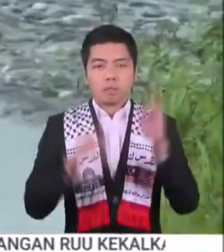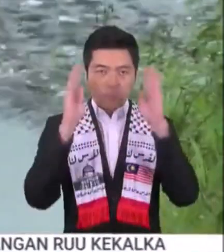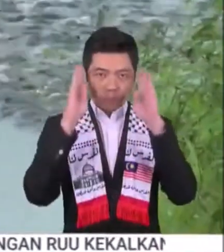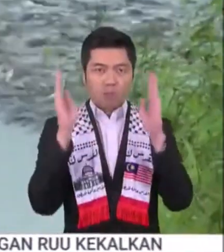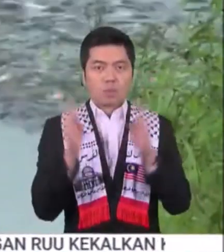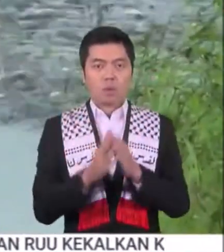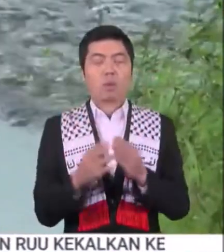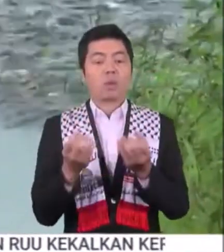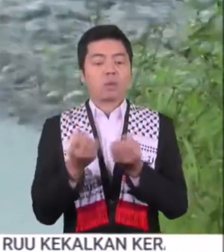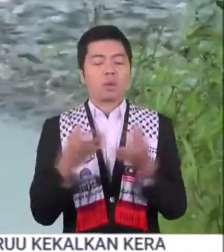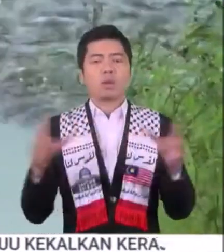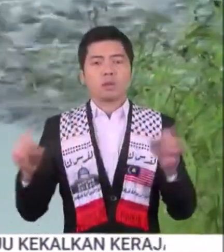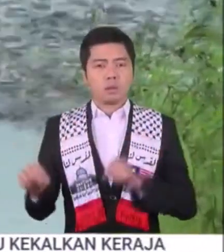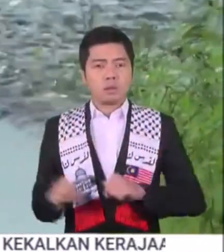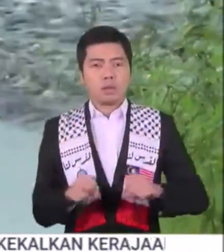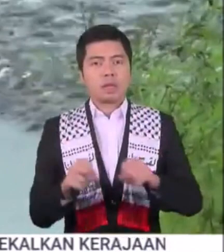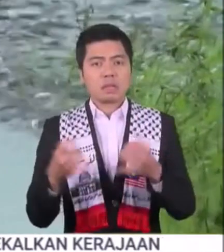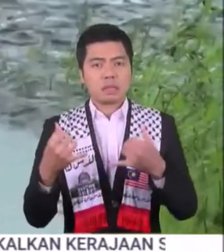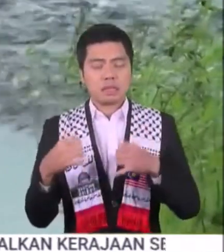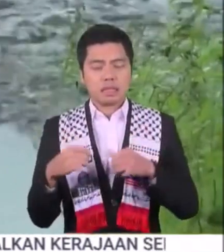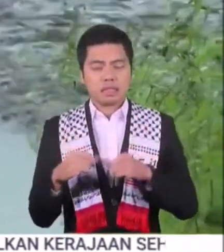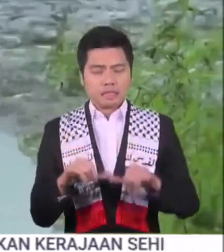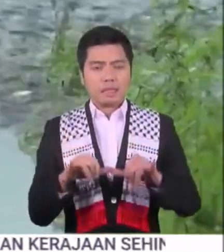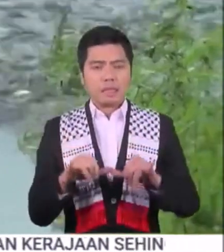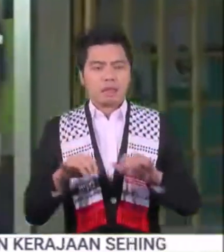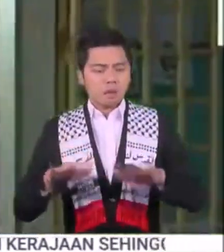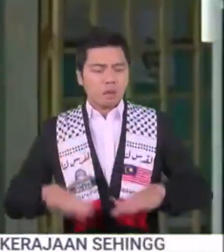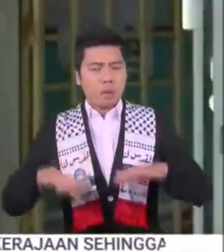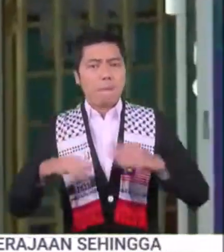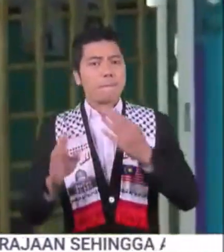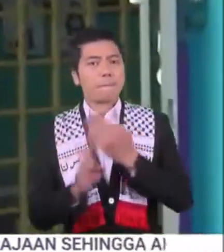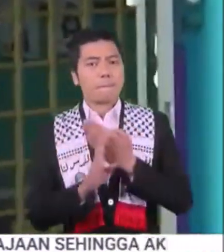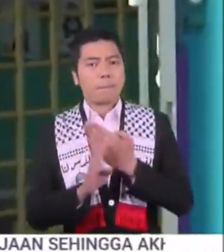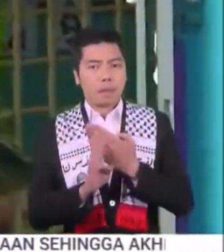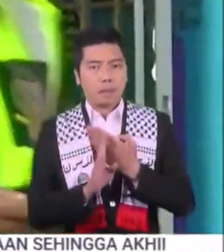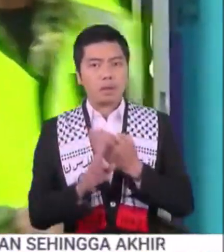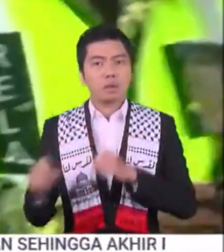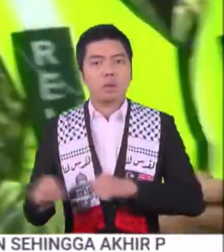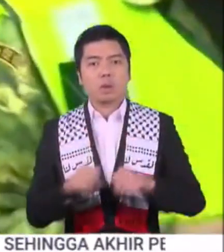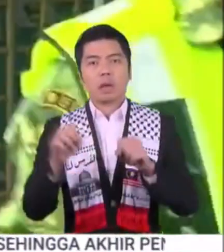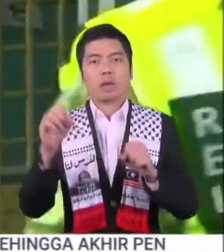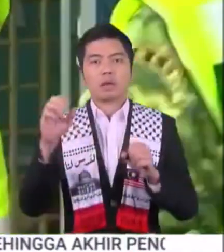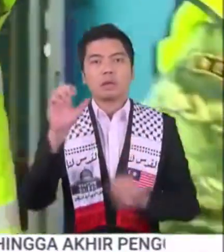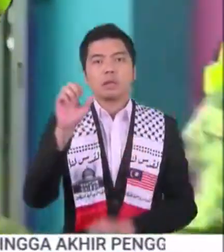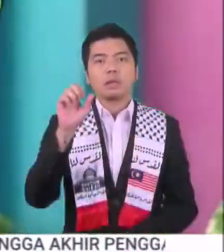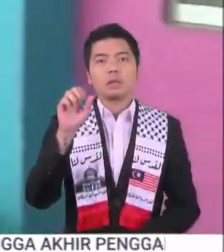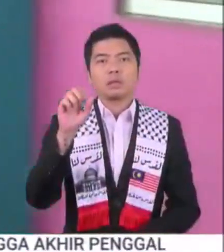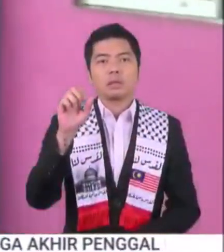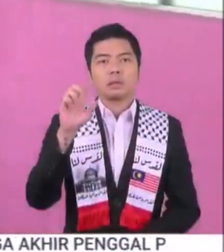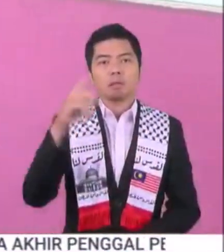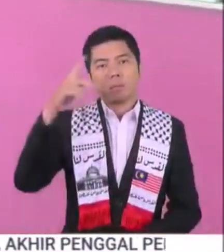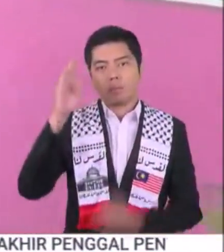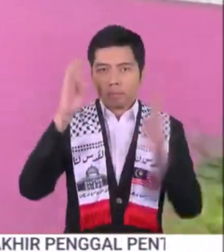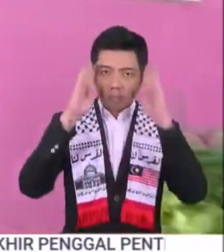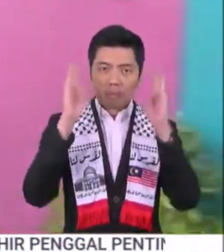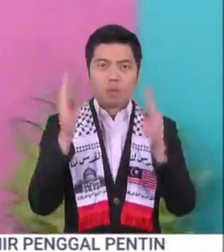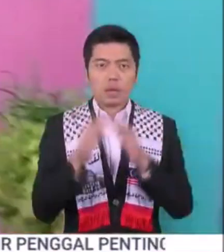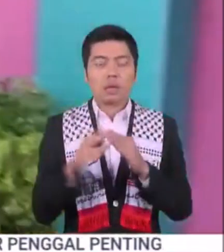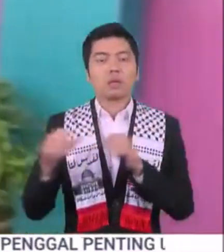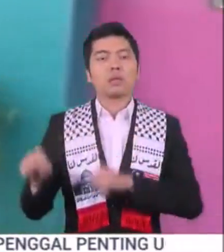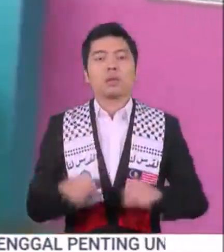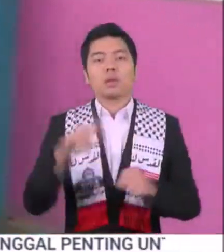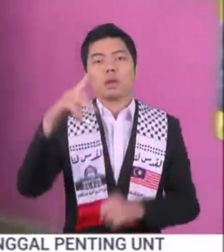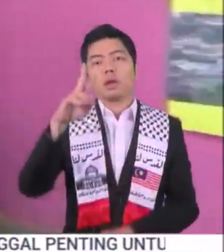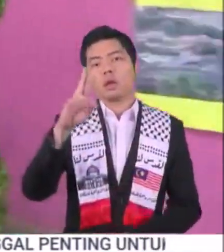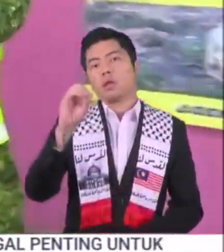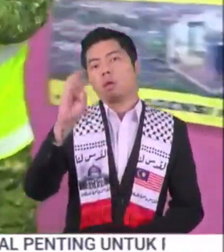Pahang beberapa sungai masih berada paras bahaya iaitu Sungai Pahang di Kuala chini pekan dan sungai rompin di